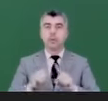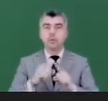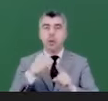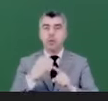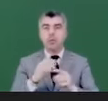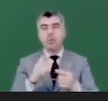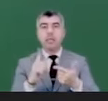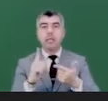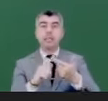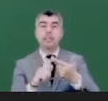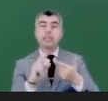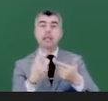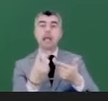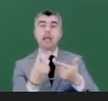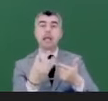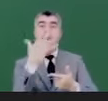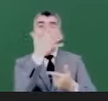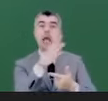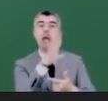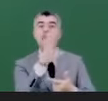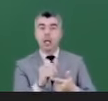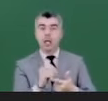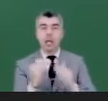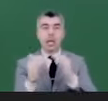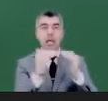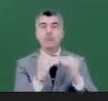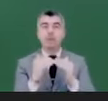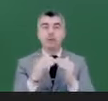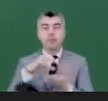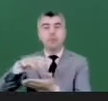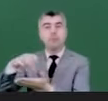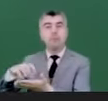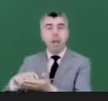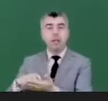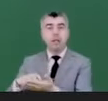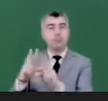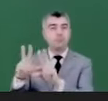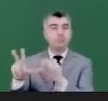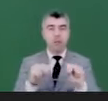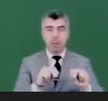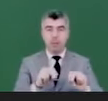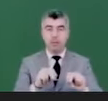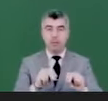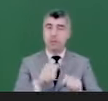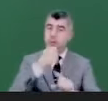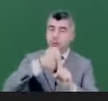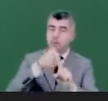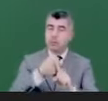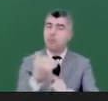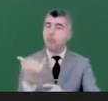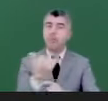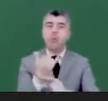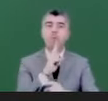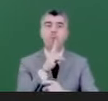الكرم احنا الثان على الصعيد الافريقي مقارنه مع مجموعه من الدول هذا مجهود كبير